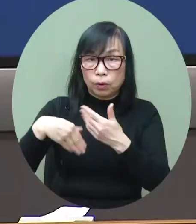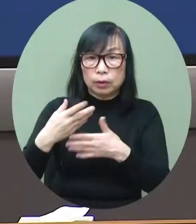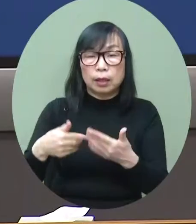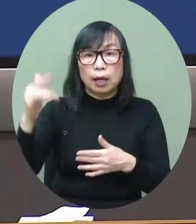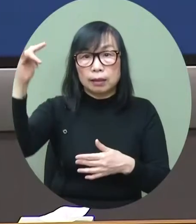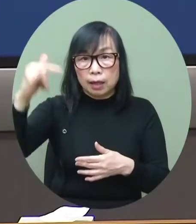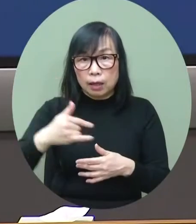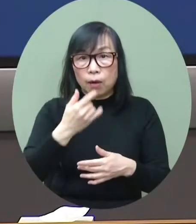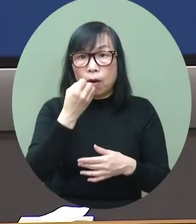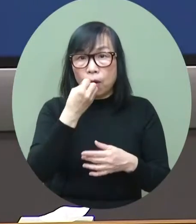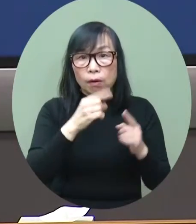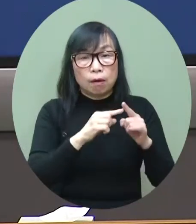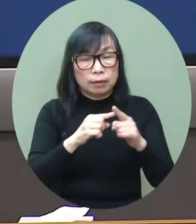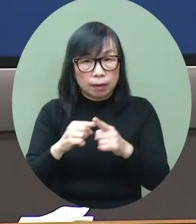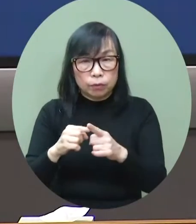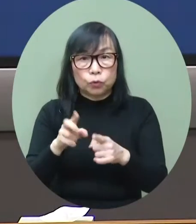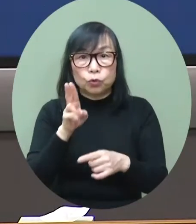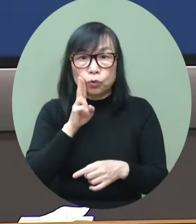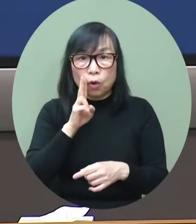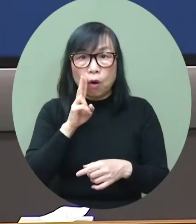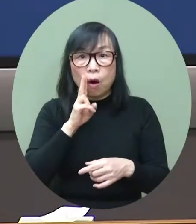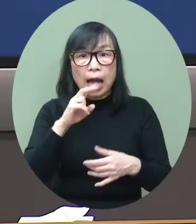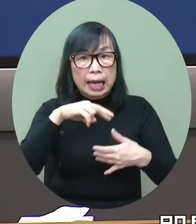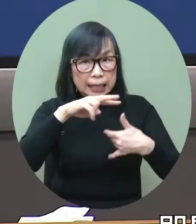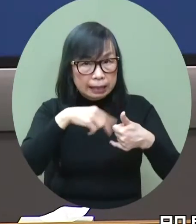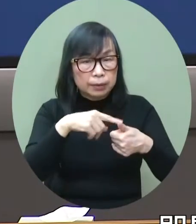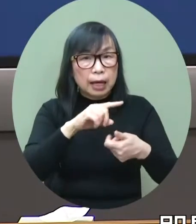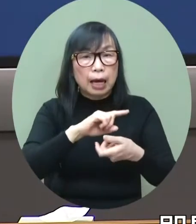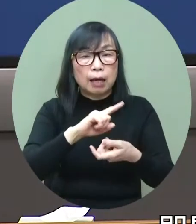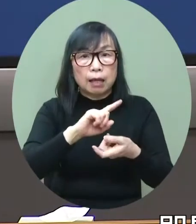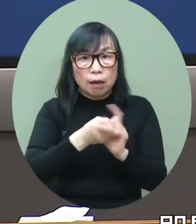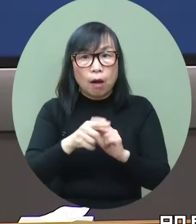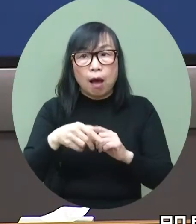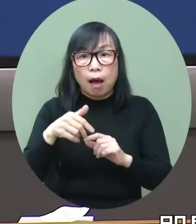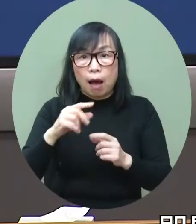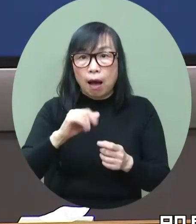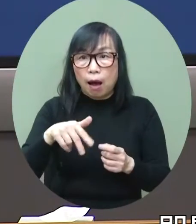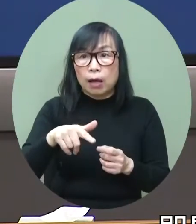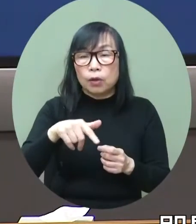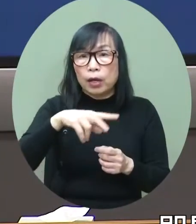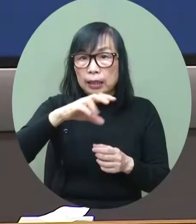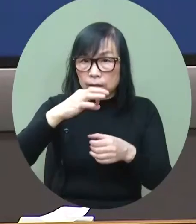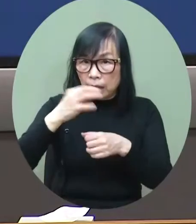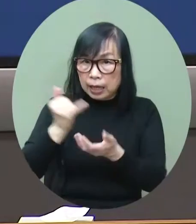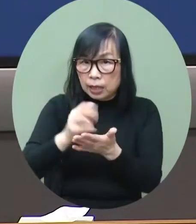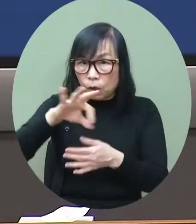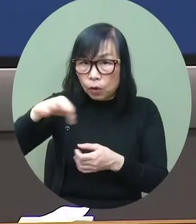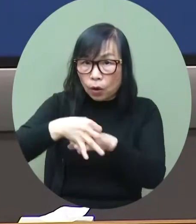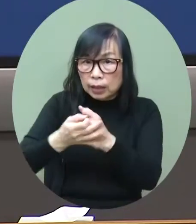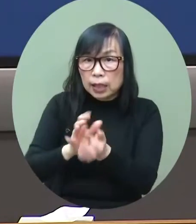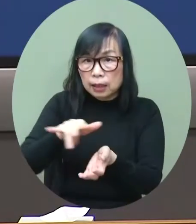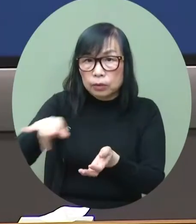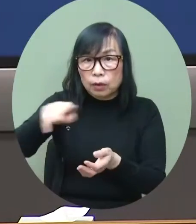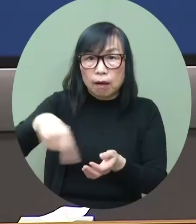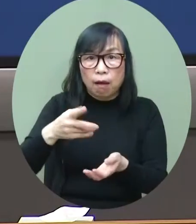抵港的香港居民，如果他在檢測代行，即是香港國際機場檢測代行的時候，他的核酸檢測